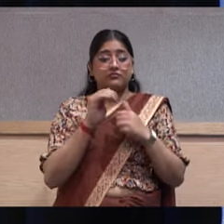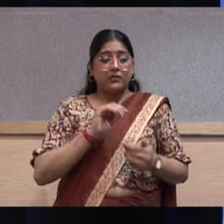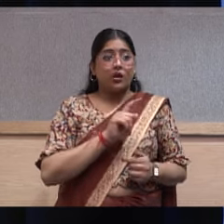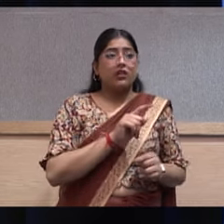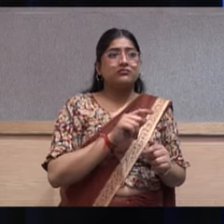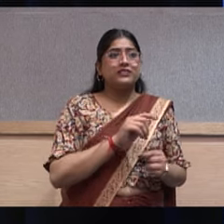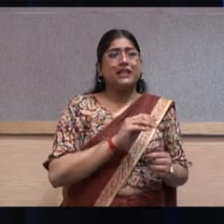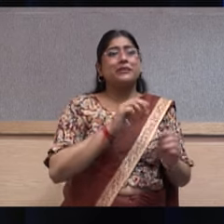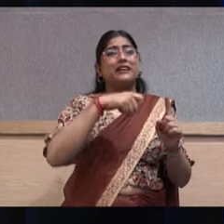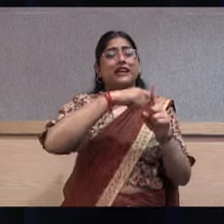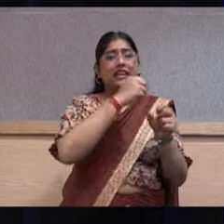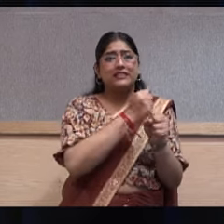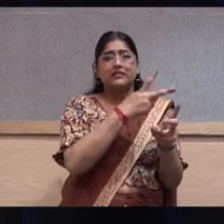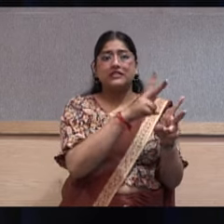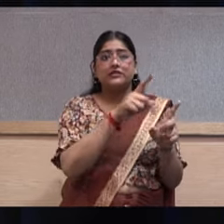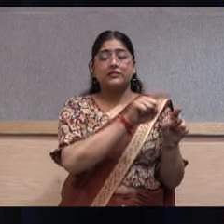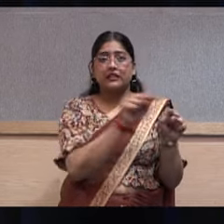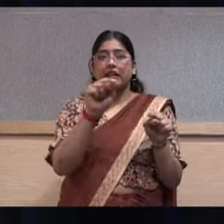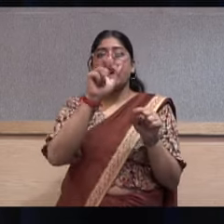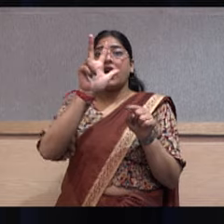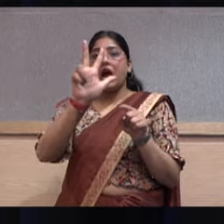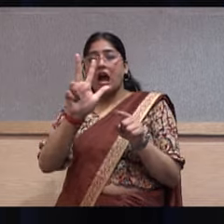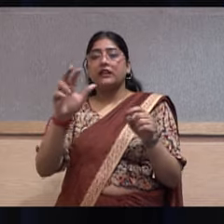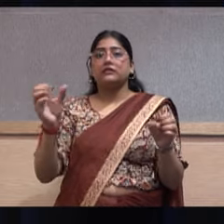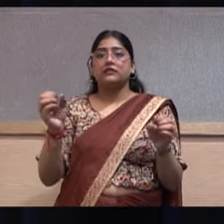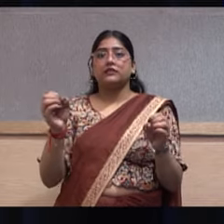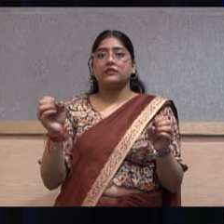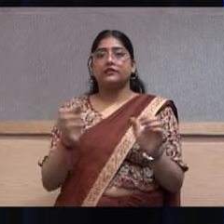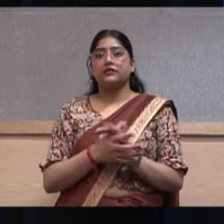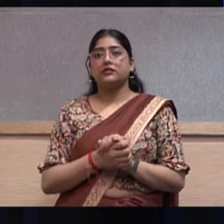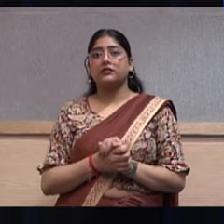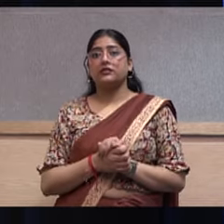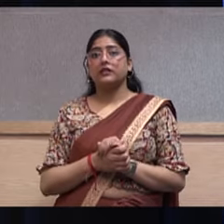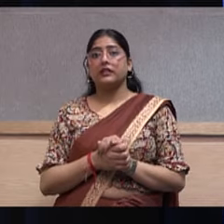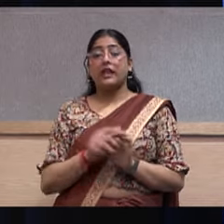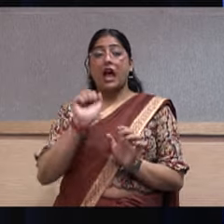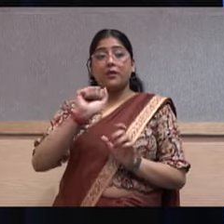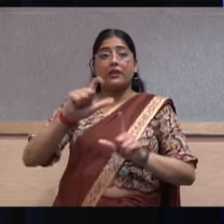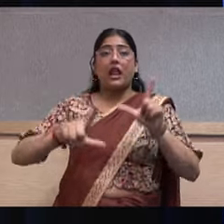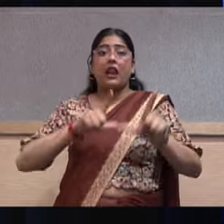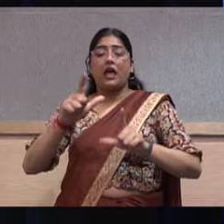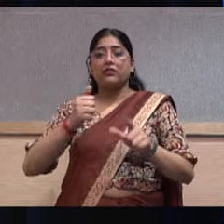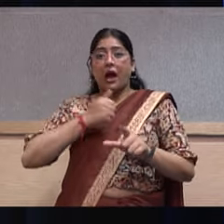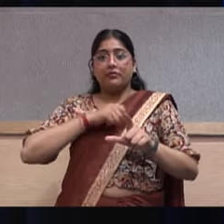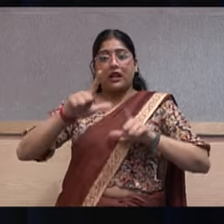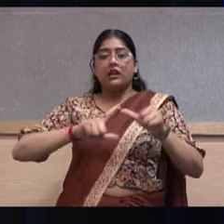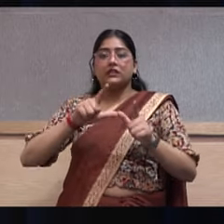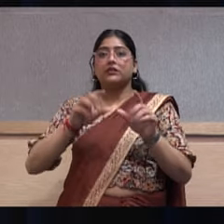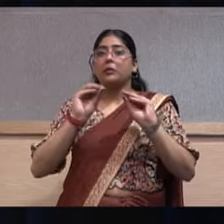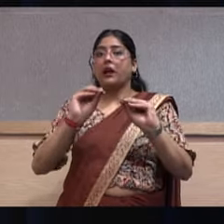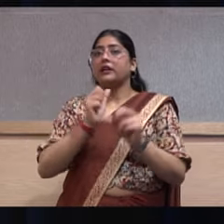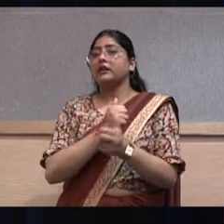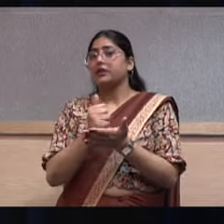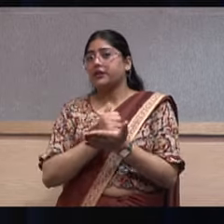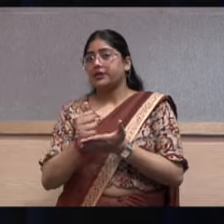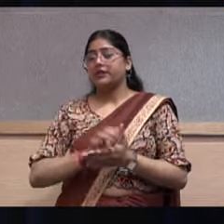तक हम अपने मातृभाषा में पढ़ाने का कोशिश करेंगे मैं कभी-कभी सोचता हूं समाज में कभी एक दिन हमारे भारतीय भाषा साहित्य